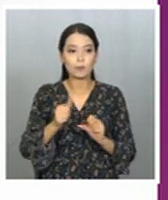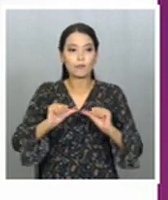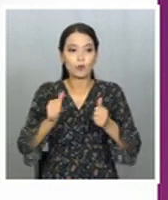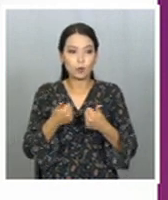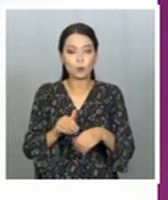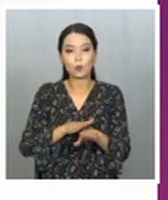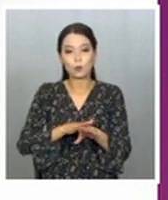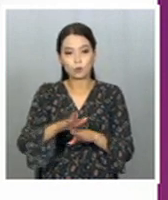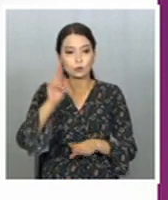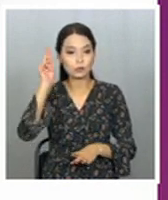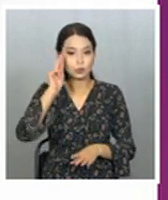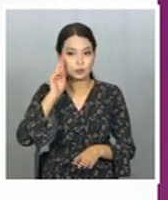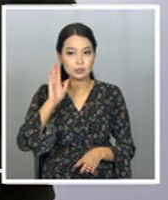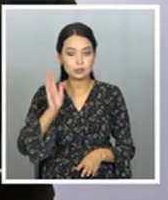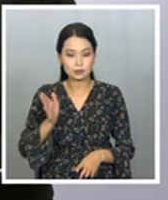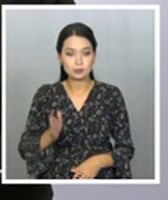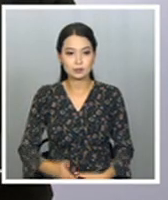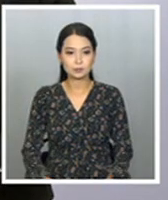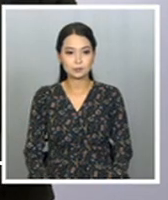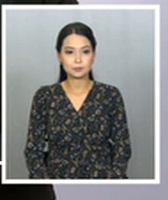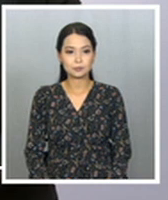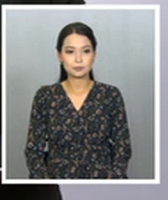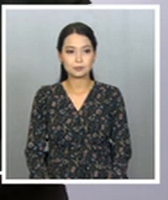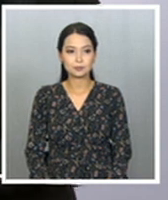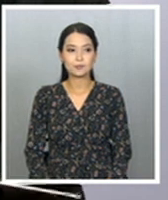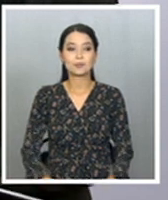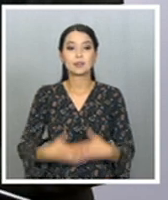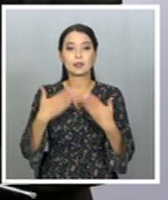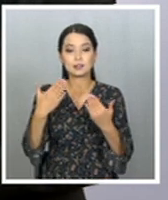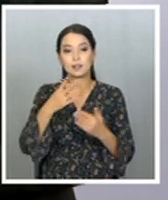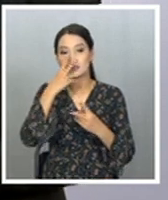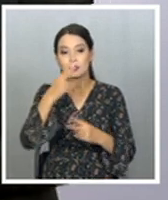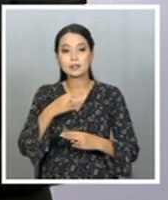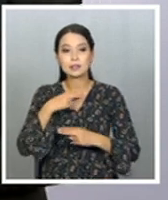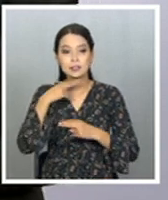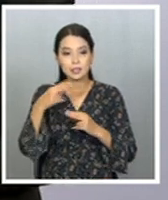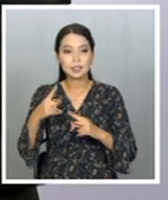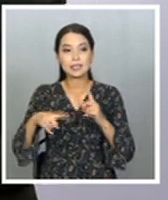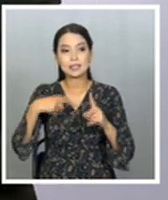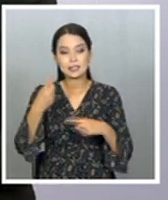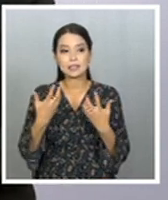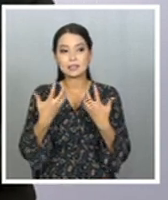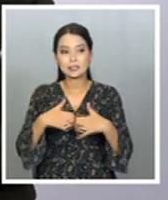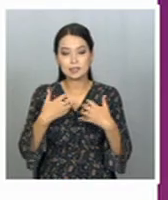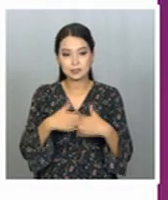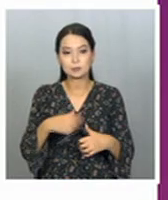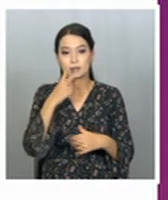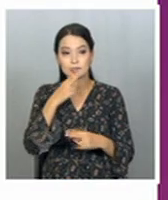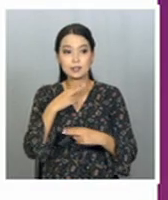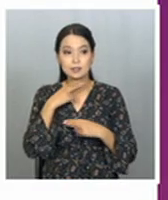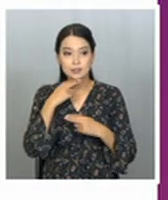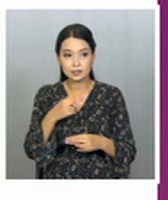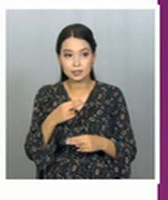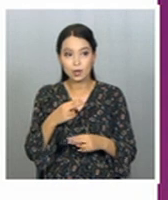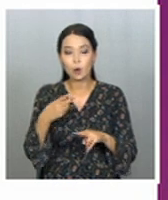формулаларын қолдануды үйренесіз. Балалар экранға назар аударып, келесі есептердің мәтінін оқып шығайық. Енді